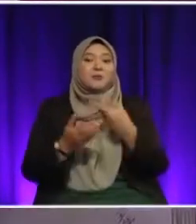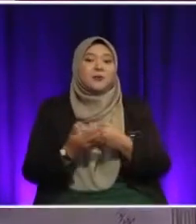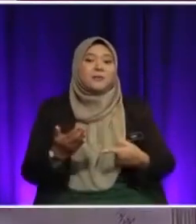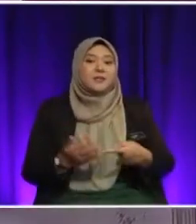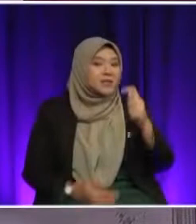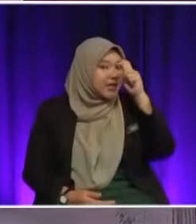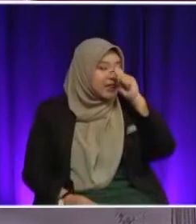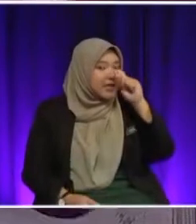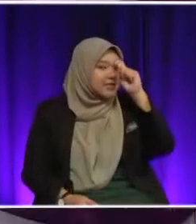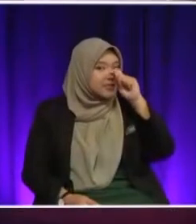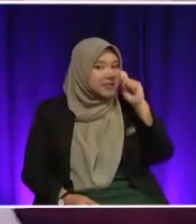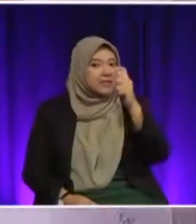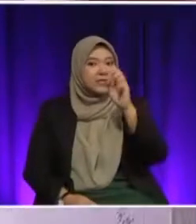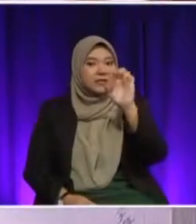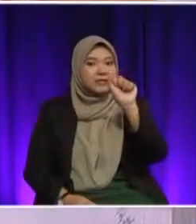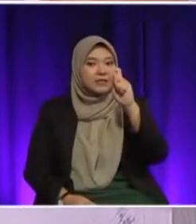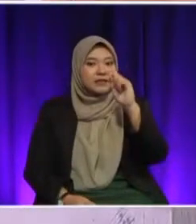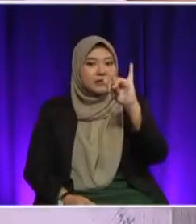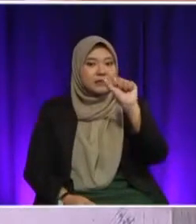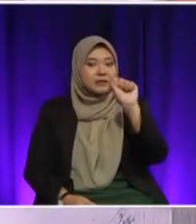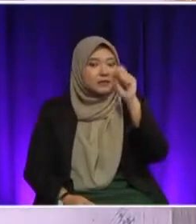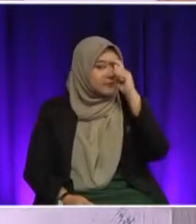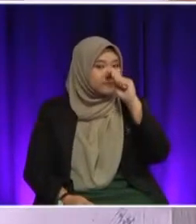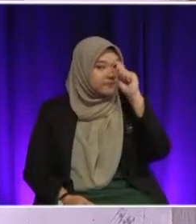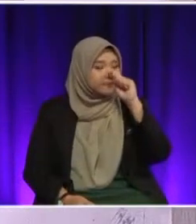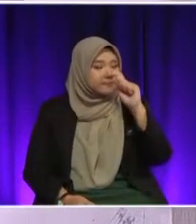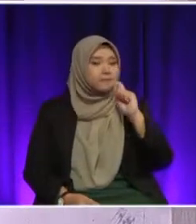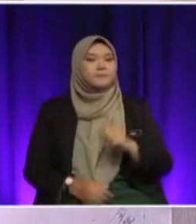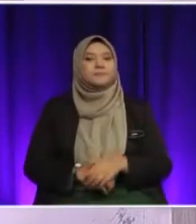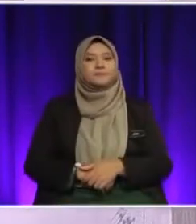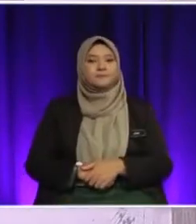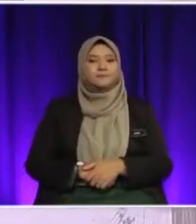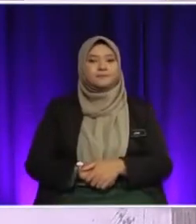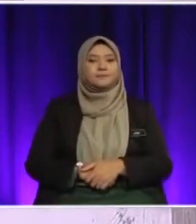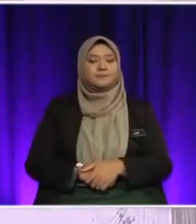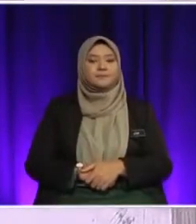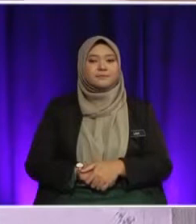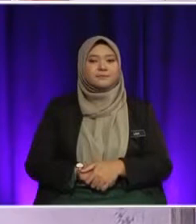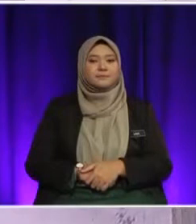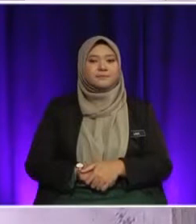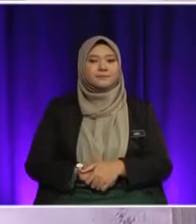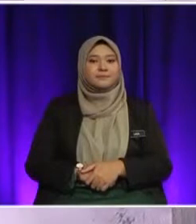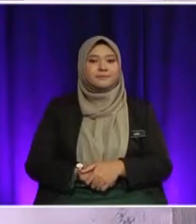menghasilkan gamet jantan ataupun sperma dan Oke